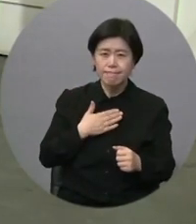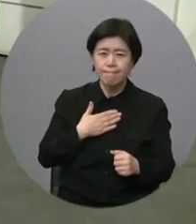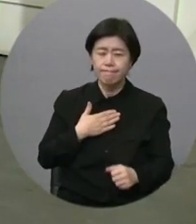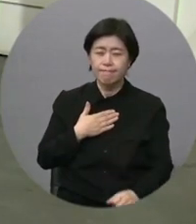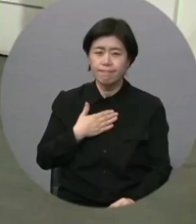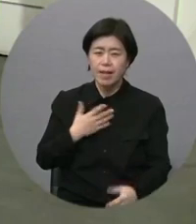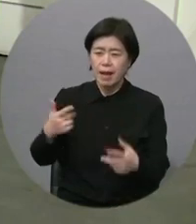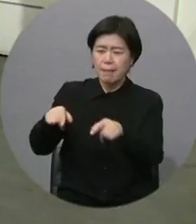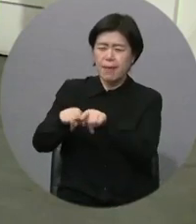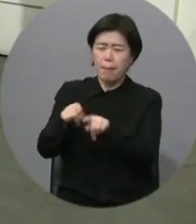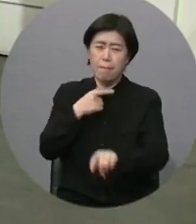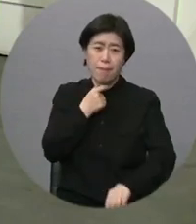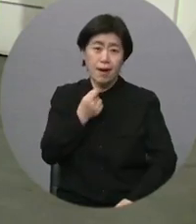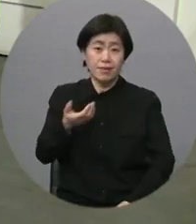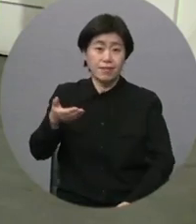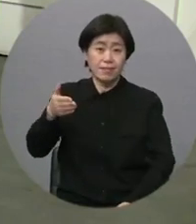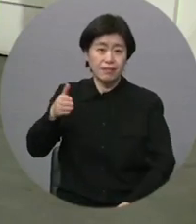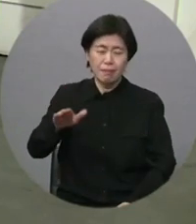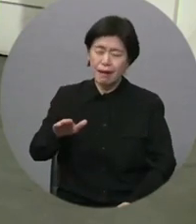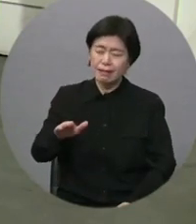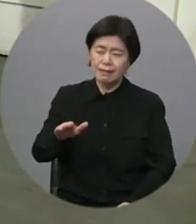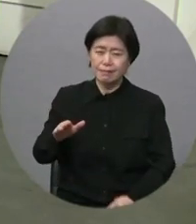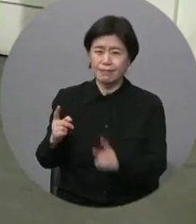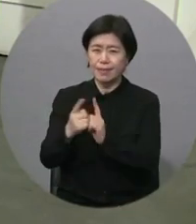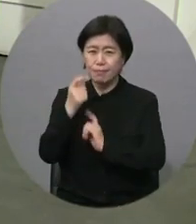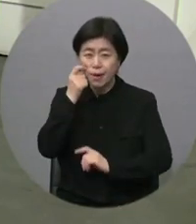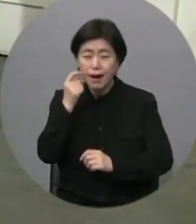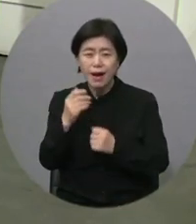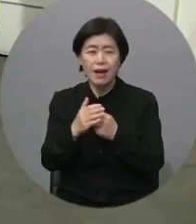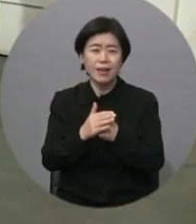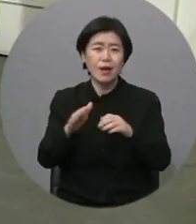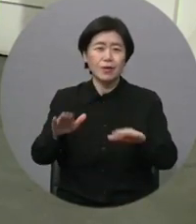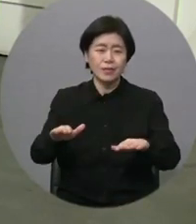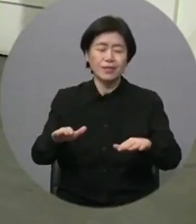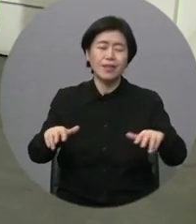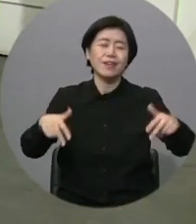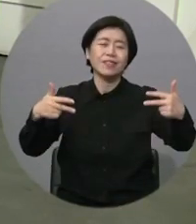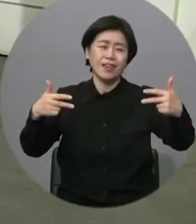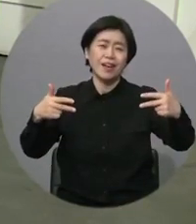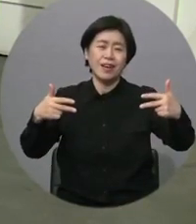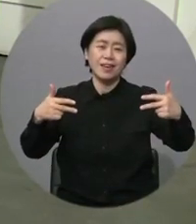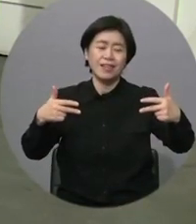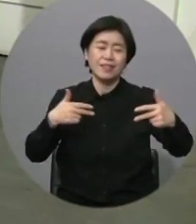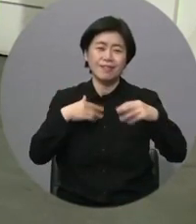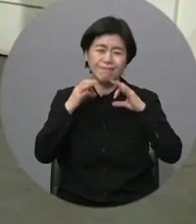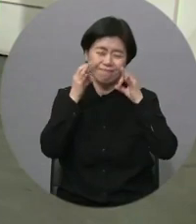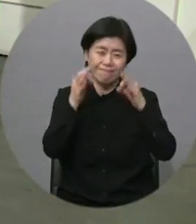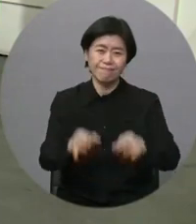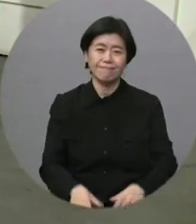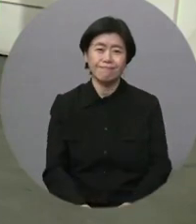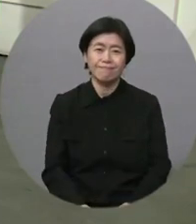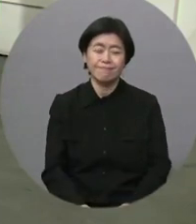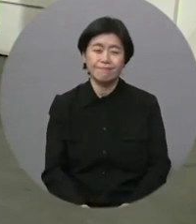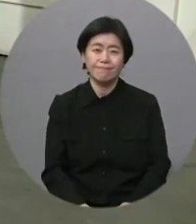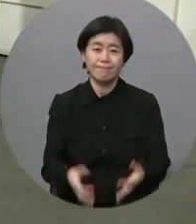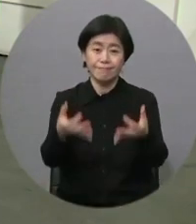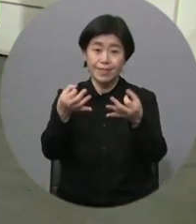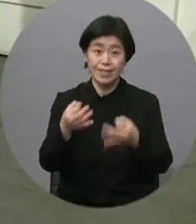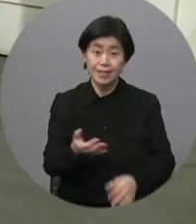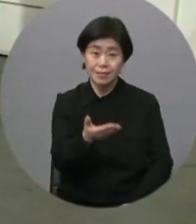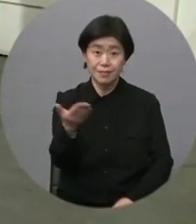영상으로 인사해야 되겠다. 고맙습니다. 네. 아 이거 어쨌든 뭐 우리 시청자 여러분